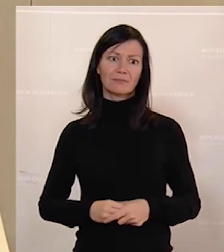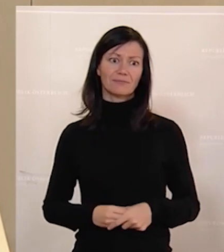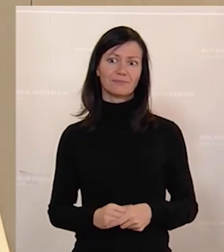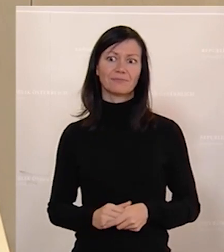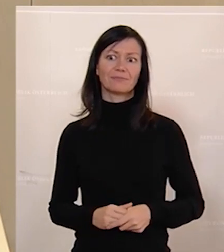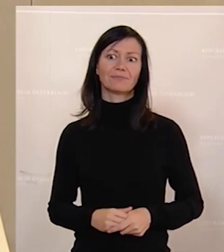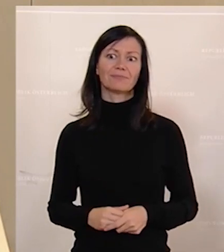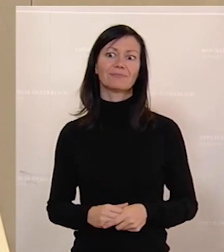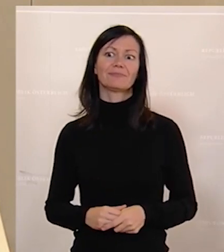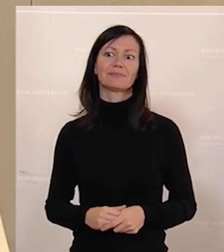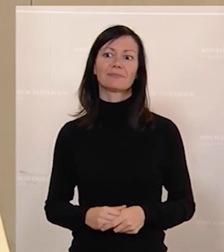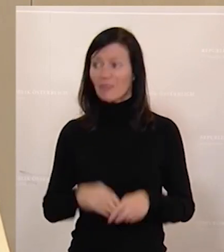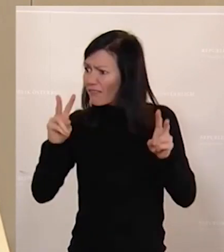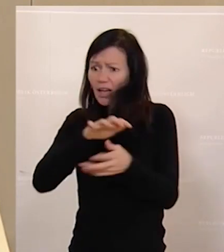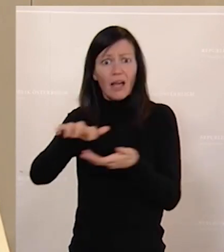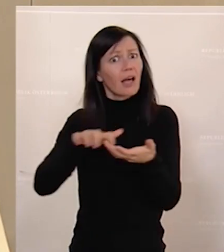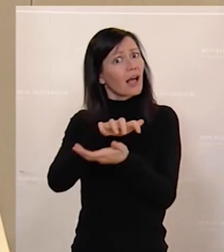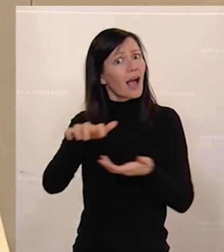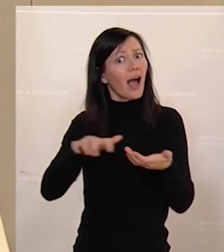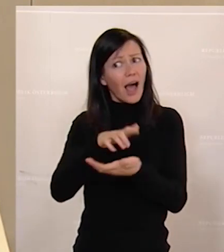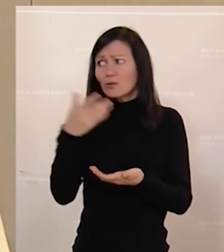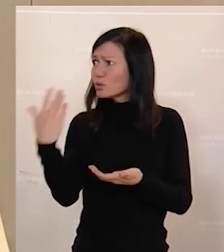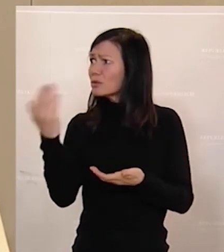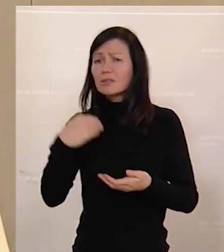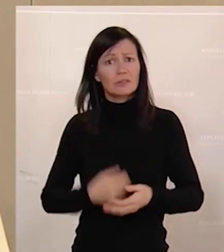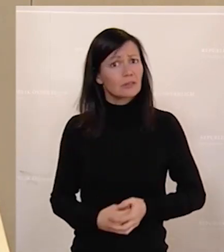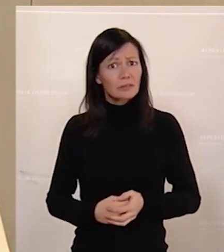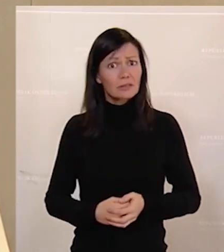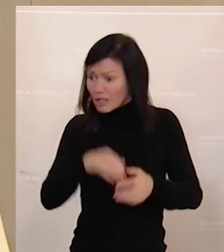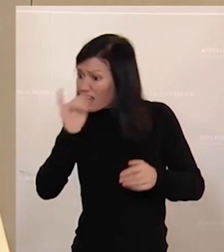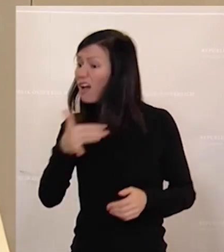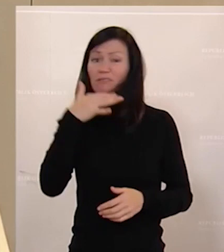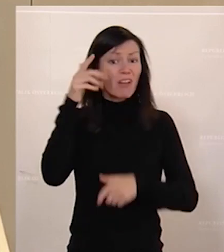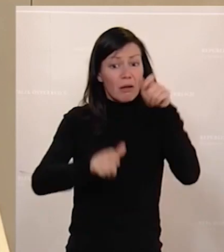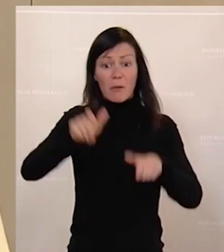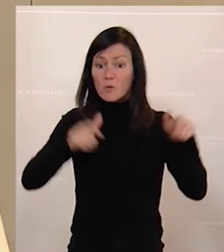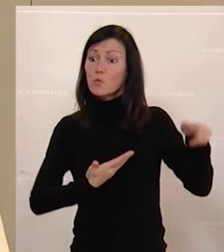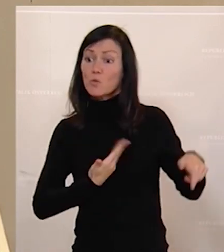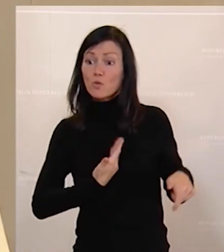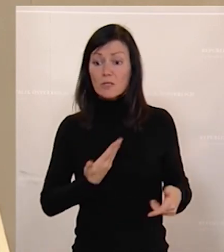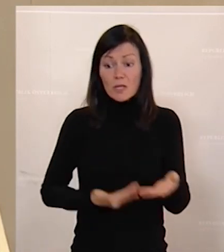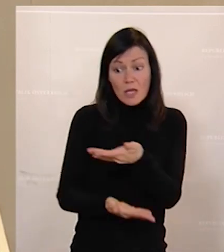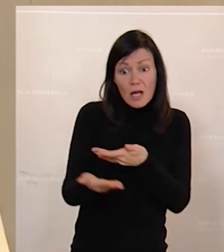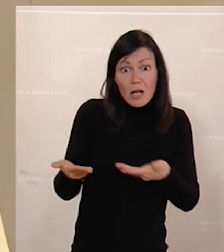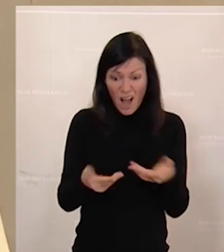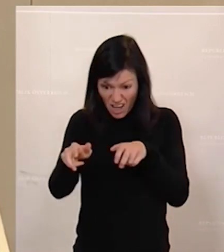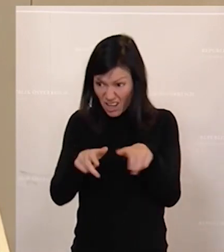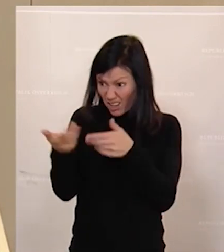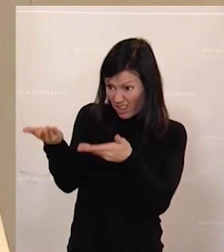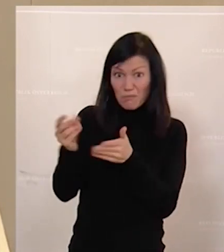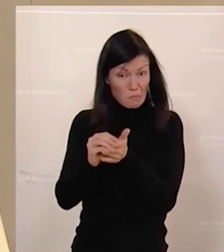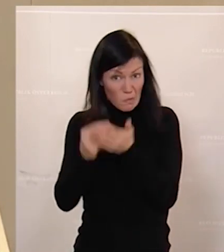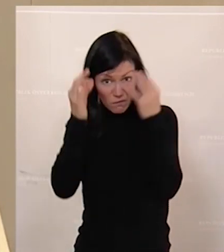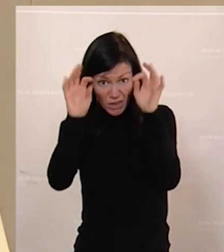Und es ist ein Chaos, das herrscht. Viele Menschen sind verunsichert. Viele Menschen fragen sich, ist diese Regierung überhaupt noch